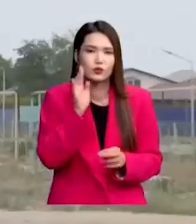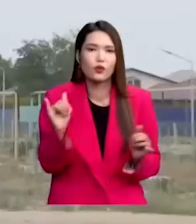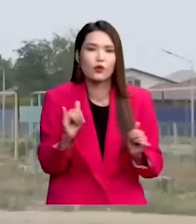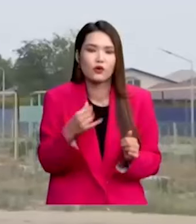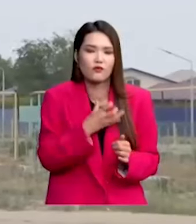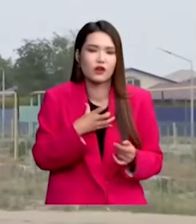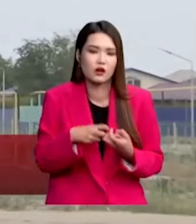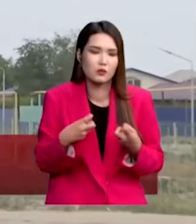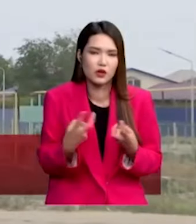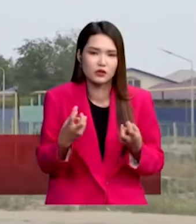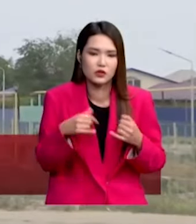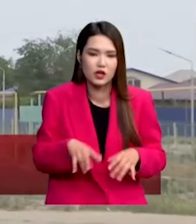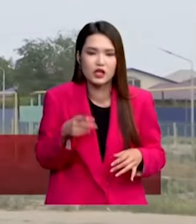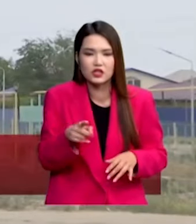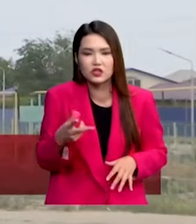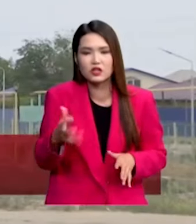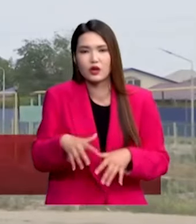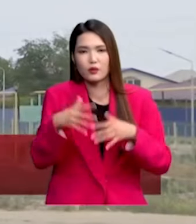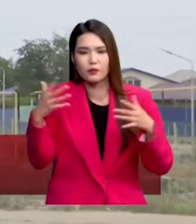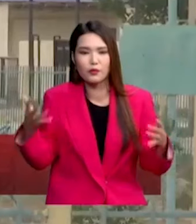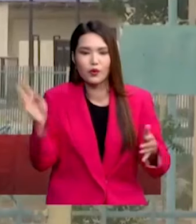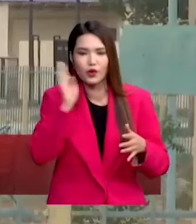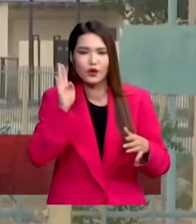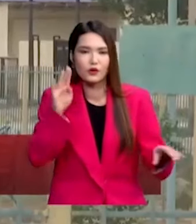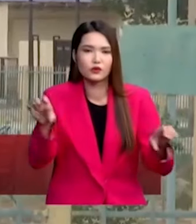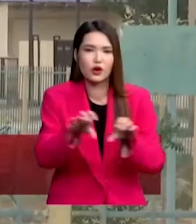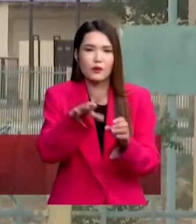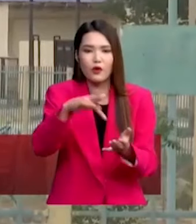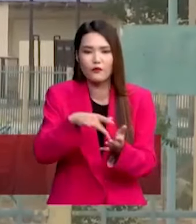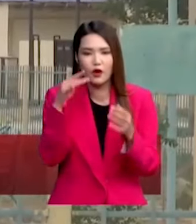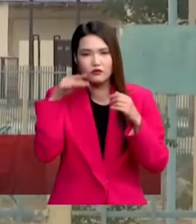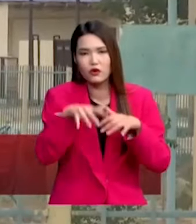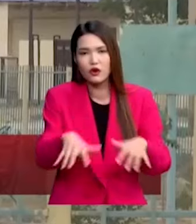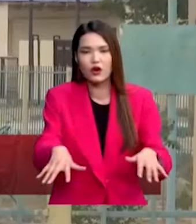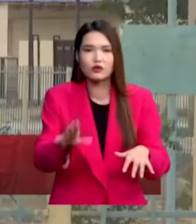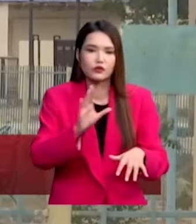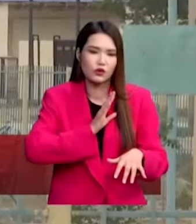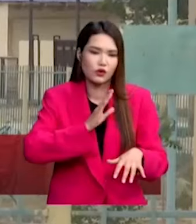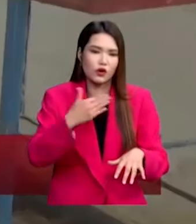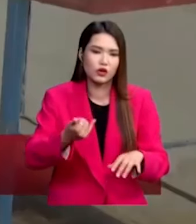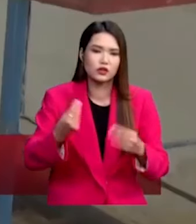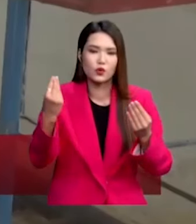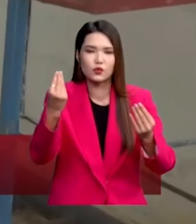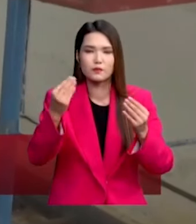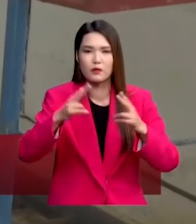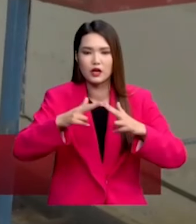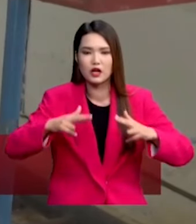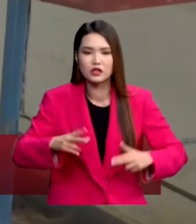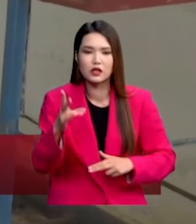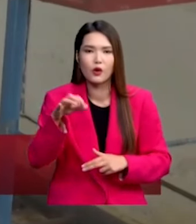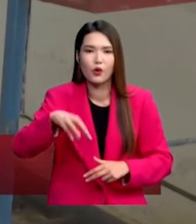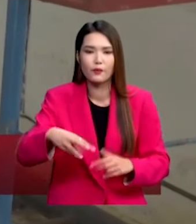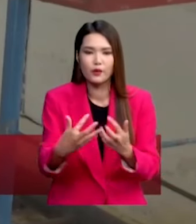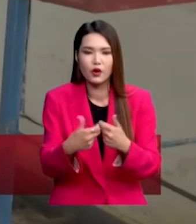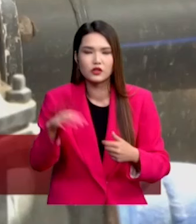мәселесі. 1300 домов села Баянды подключены к магистральному водоснабжению. На селе стоят две водонасосные станции. Коммунальщики считают,